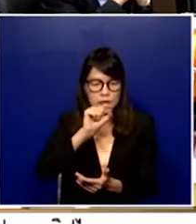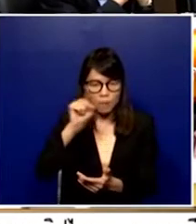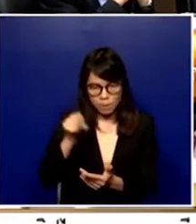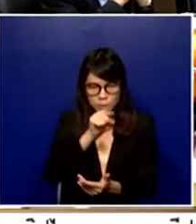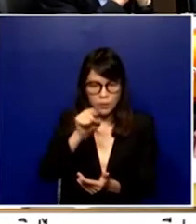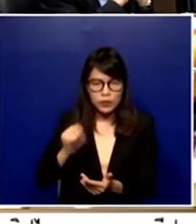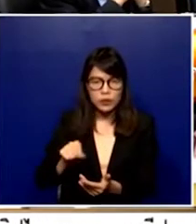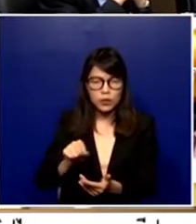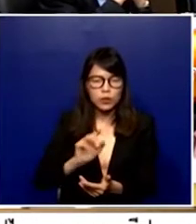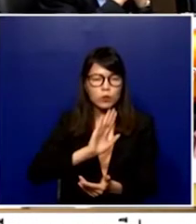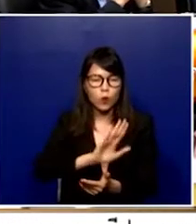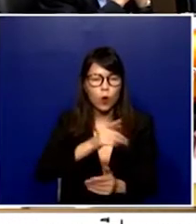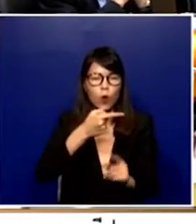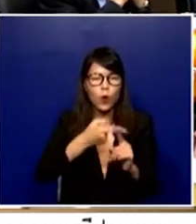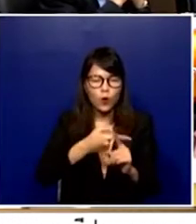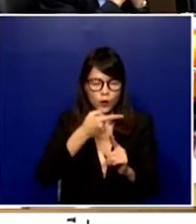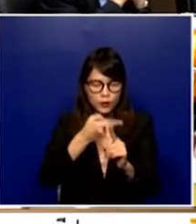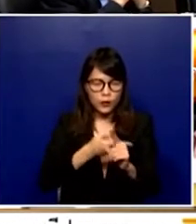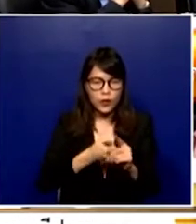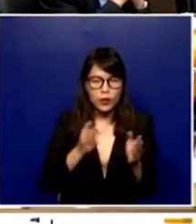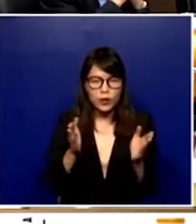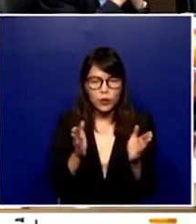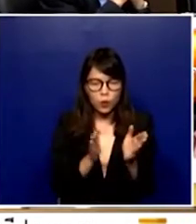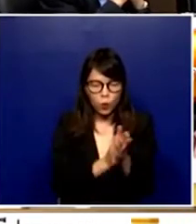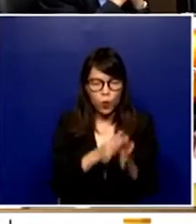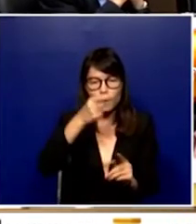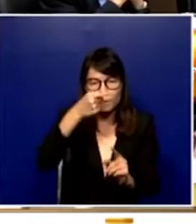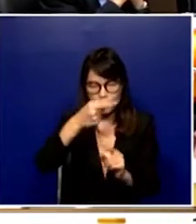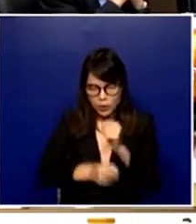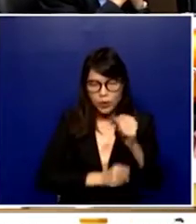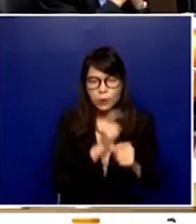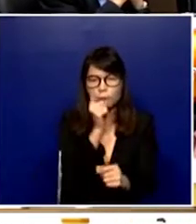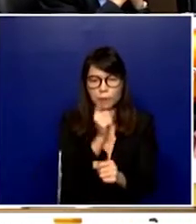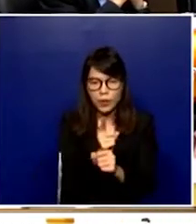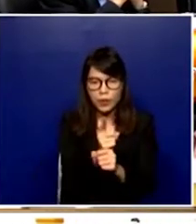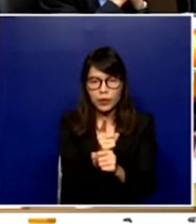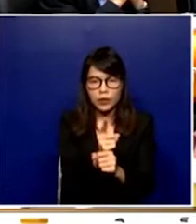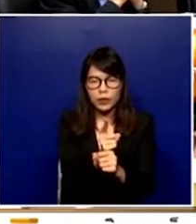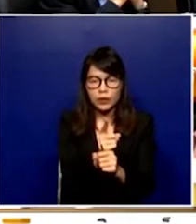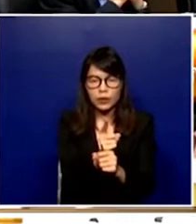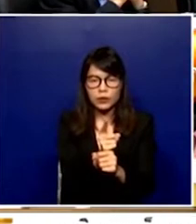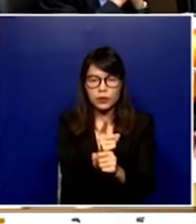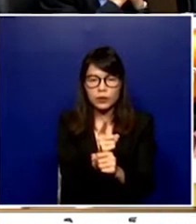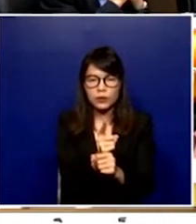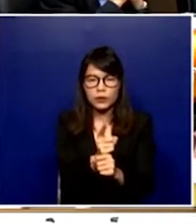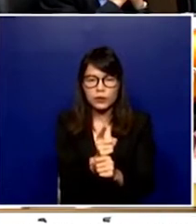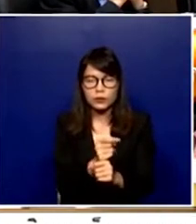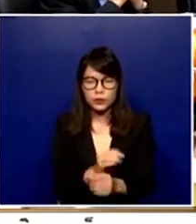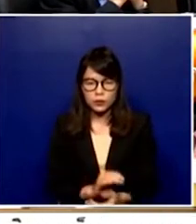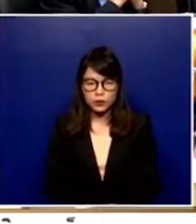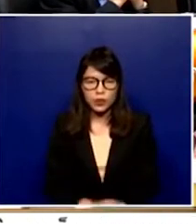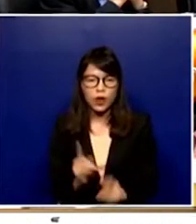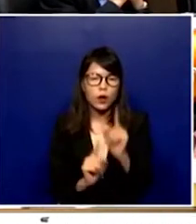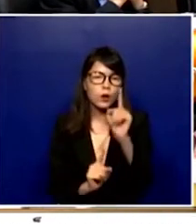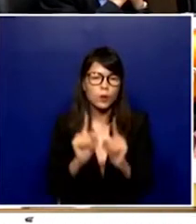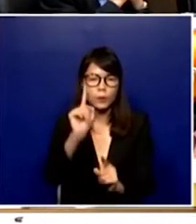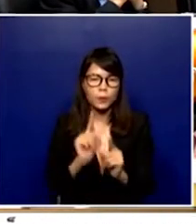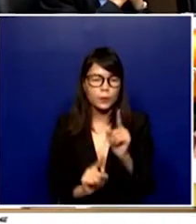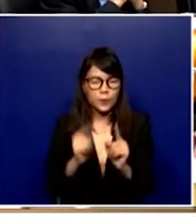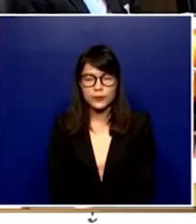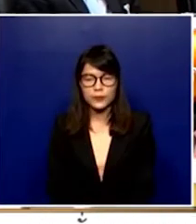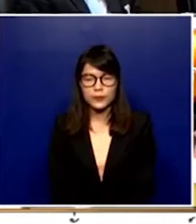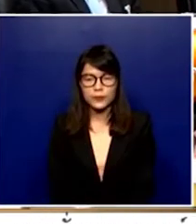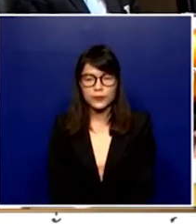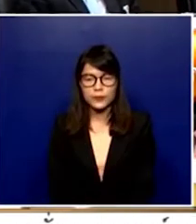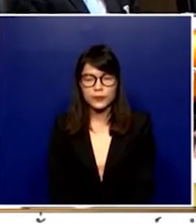องรายได้รวมทั้งปีต้คำนวนวา 20% เท่าไ่แล้วกเอมาคิดรวมเป็รายได้พ่งประเมินเพื่คำนนผสี